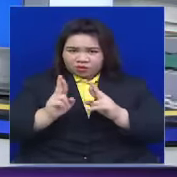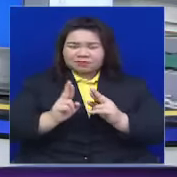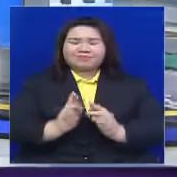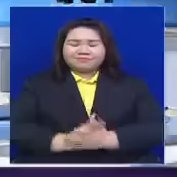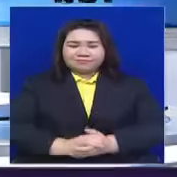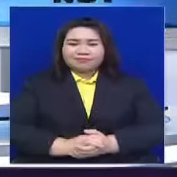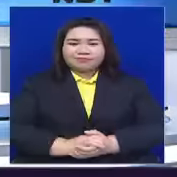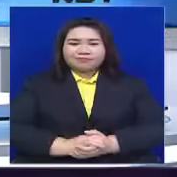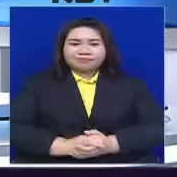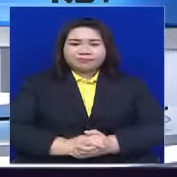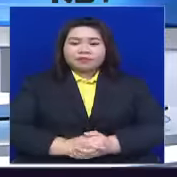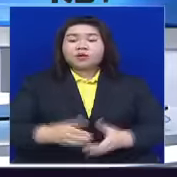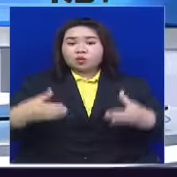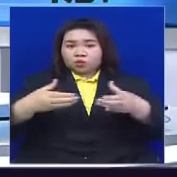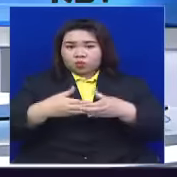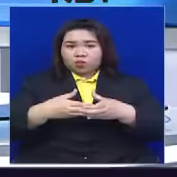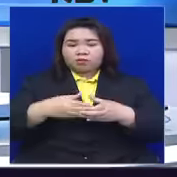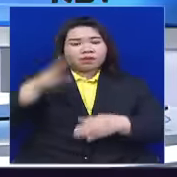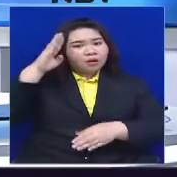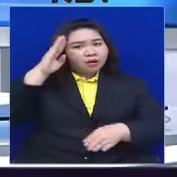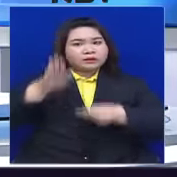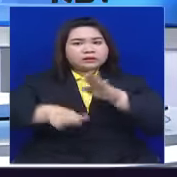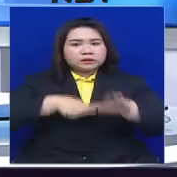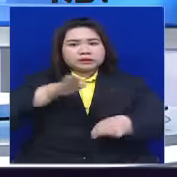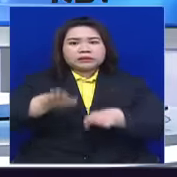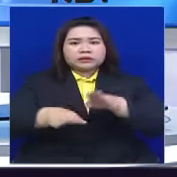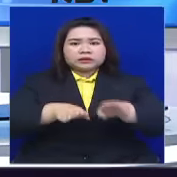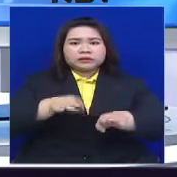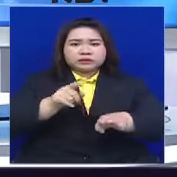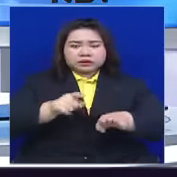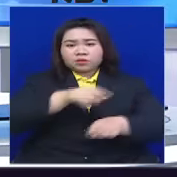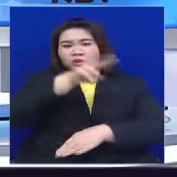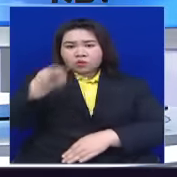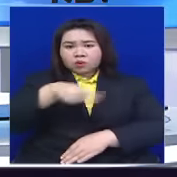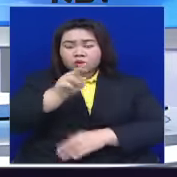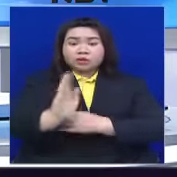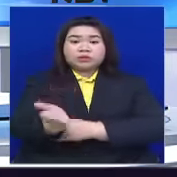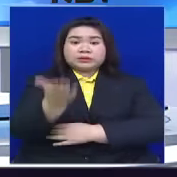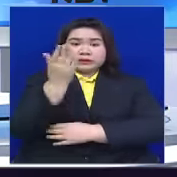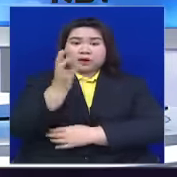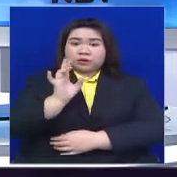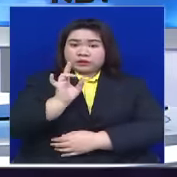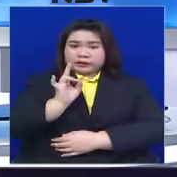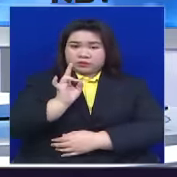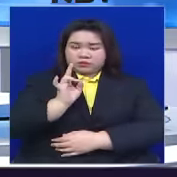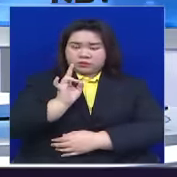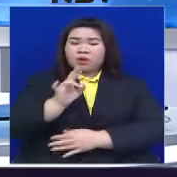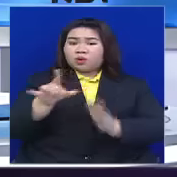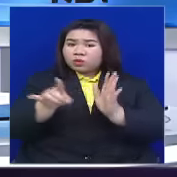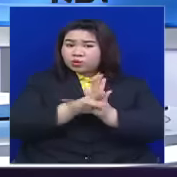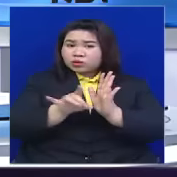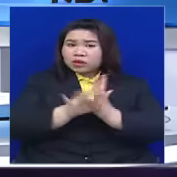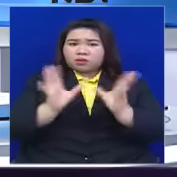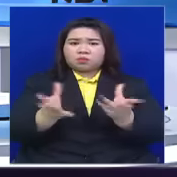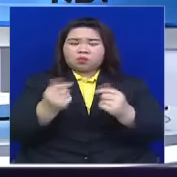วัสดีครับ ชุดปฏิบัติการของคุณเสกสมก็เดินเท้านะครับค้นหาตั้งแต่เมื่อช่วงเช้าก็คือ7โมงเช้าจะไปสิ้นสุดก็คือพรุ่ง